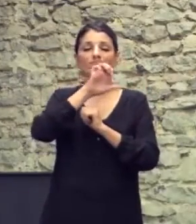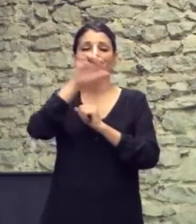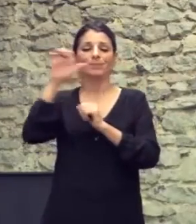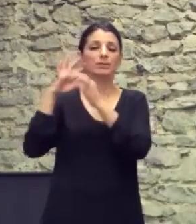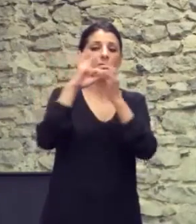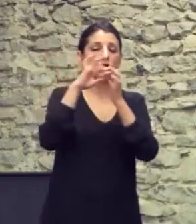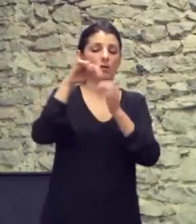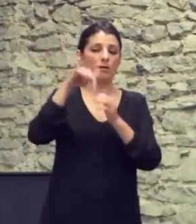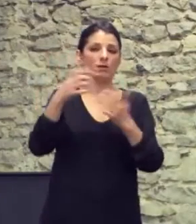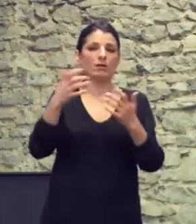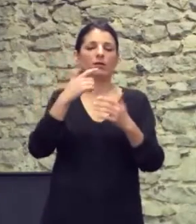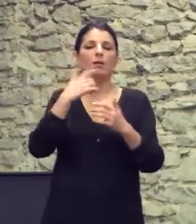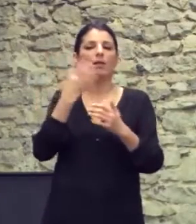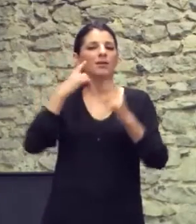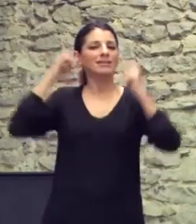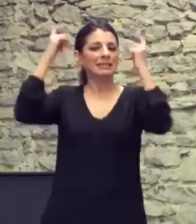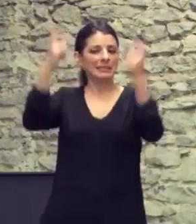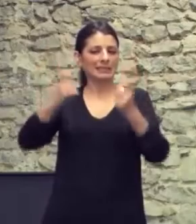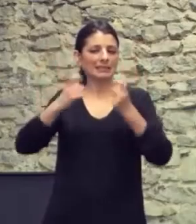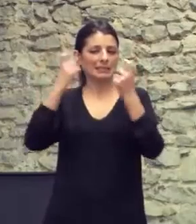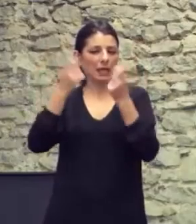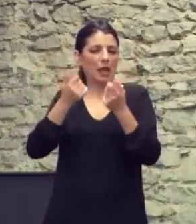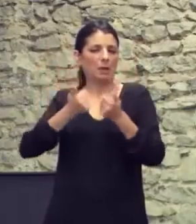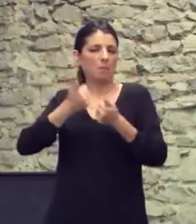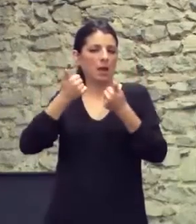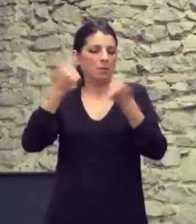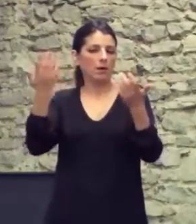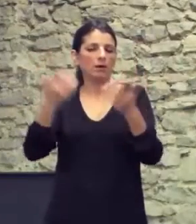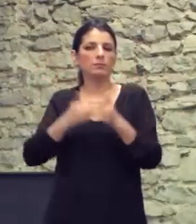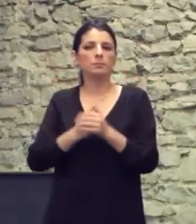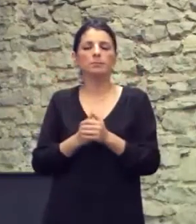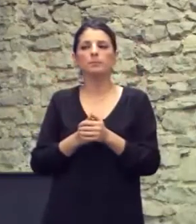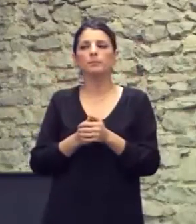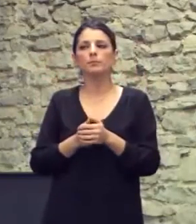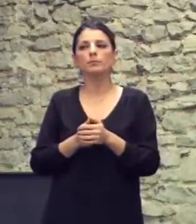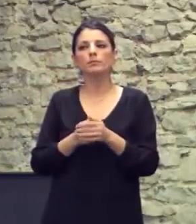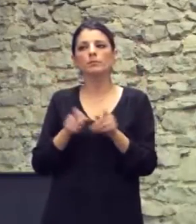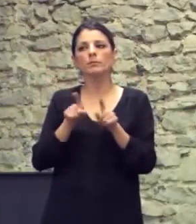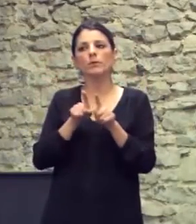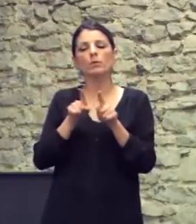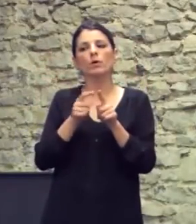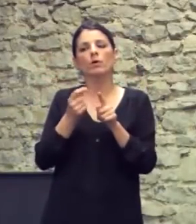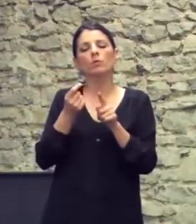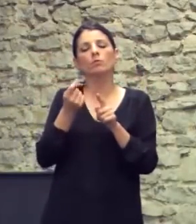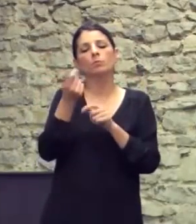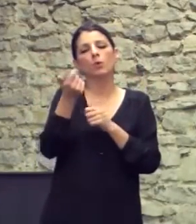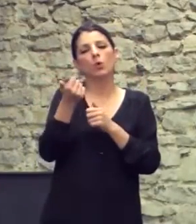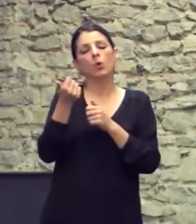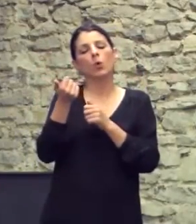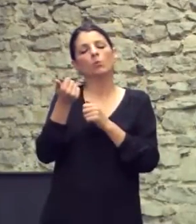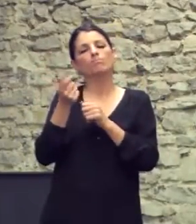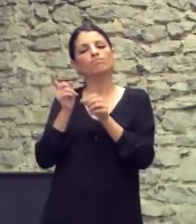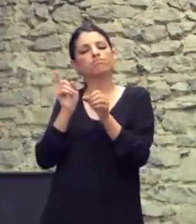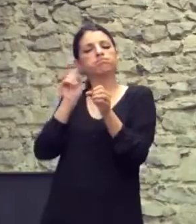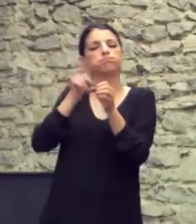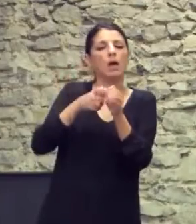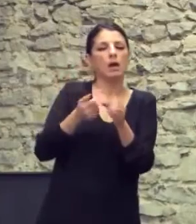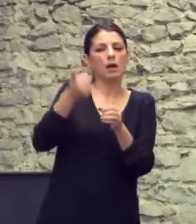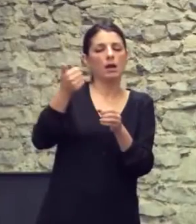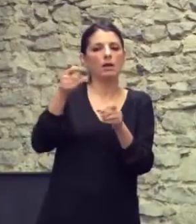hor saiakera bat egin genuen, ez? Apur bat bi lerro hoiek elkarrekin jartzeko, ez? Harritzen ginduen